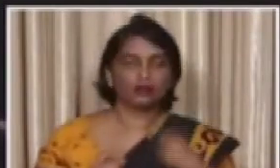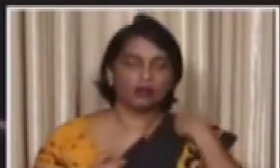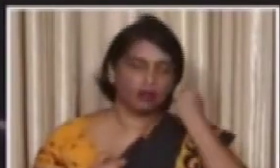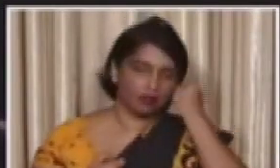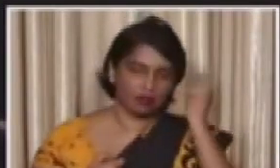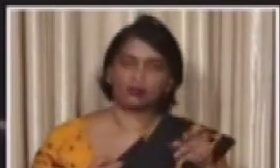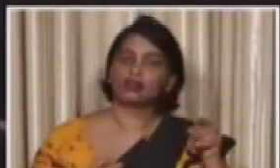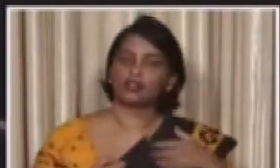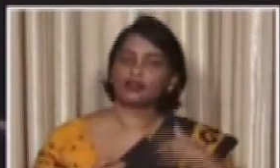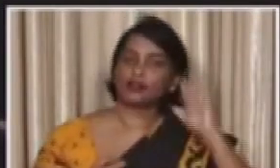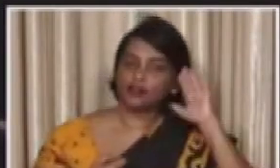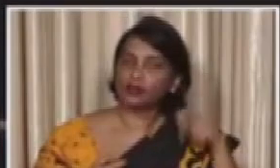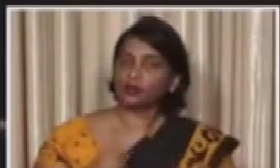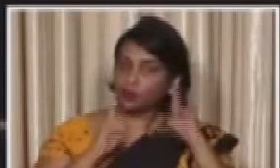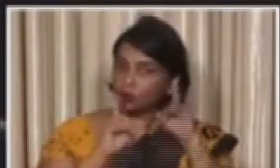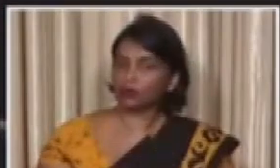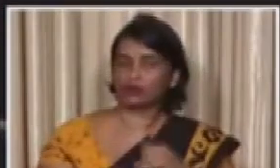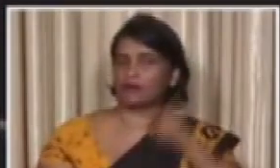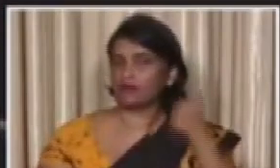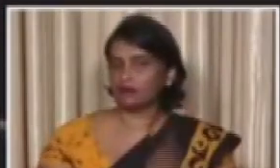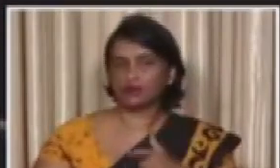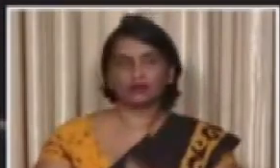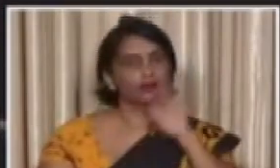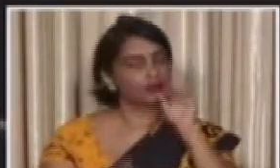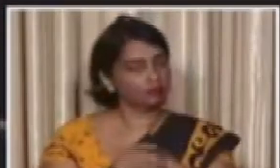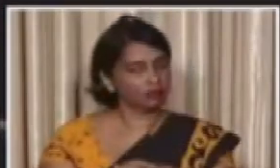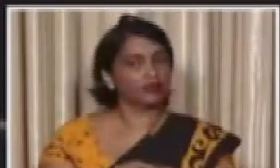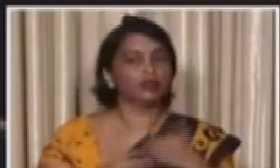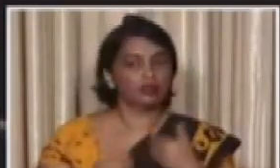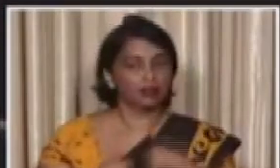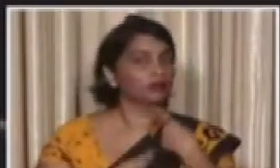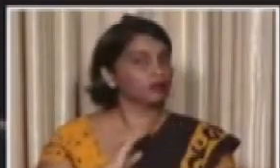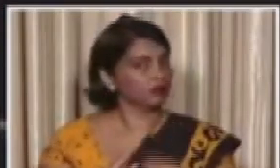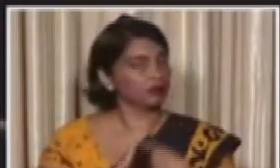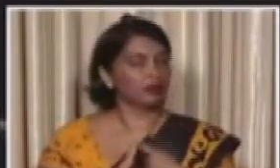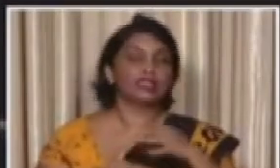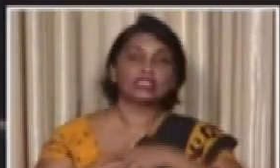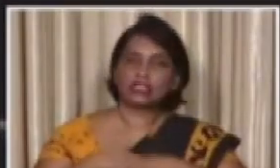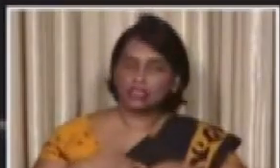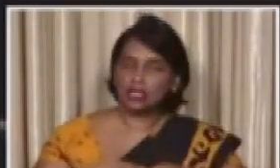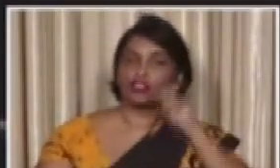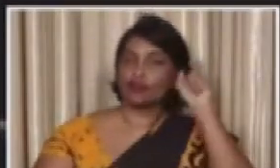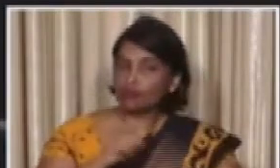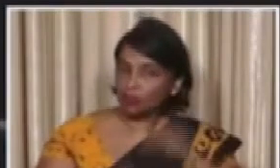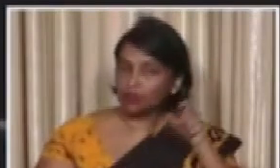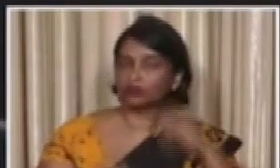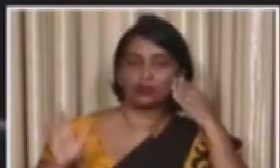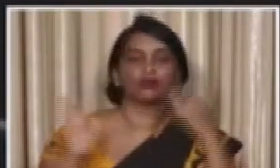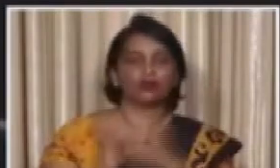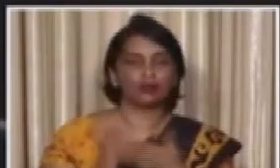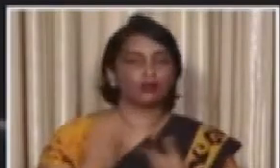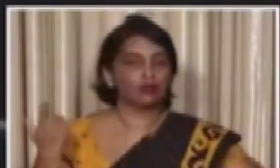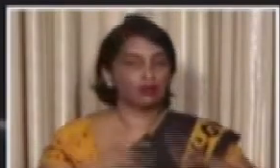මතයයි. විශේෂයෙන්ම මෙවැනි තීරණාත්මක අවස්ථාවක අපේ රටත් ජාතියත් ජනතාවත් සම්බන්ධයෙන් අප